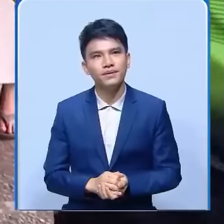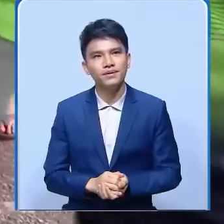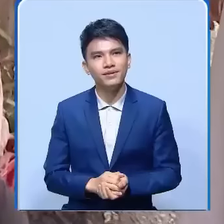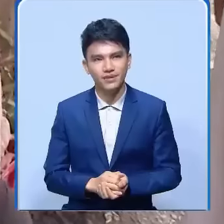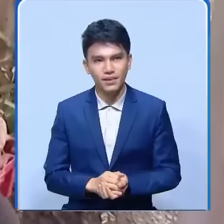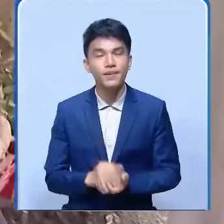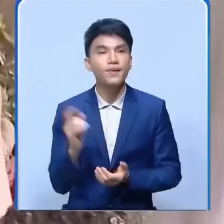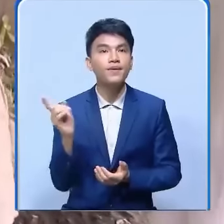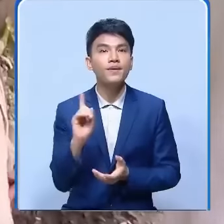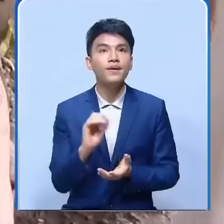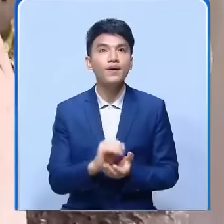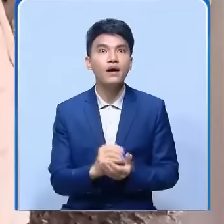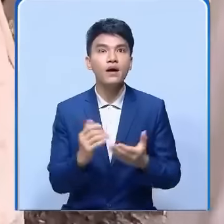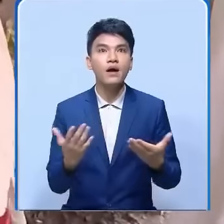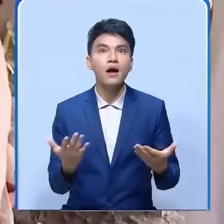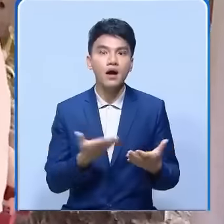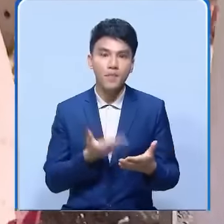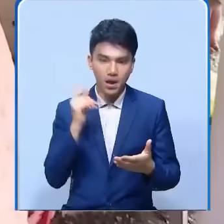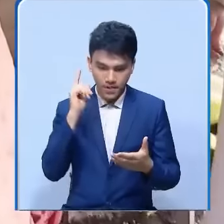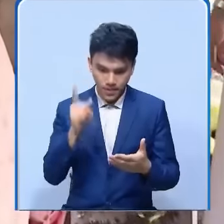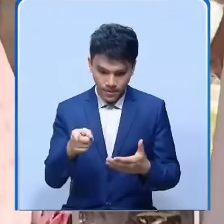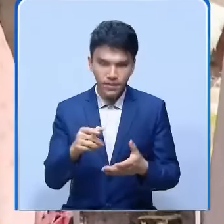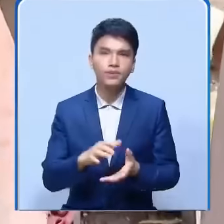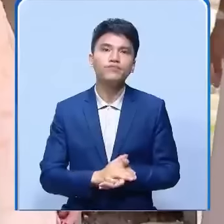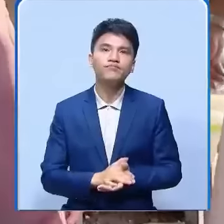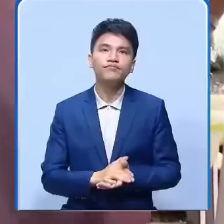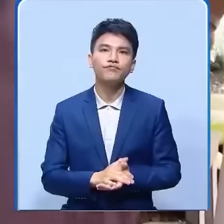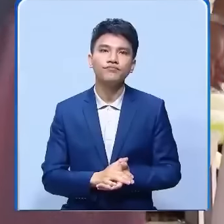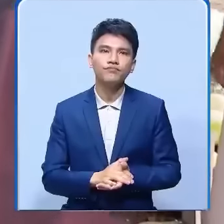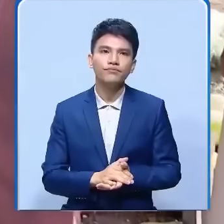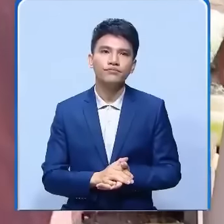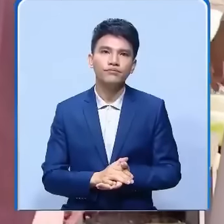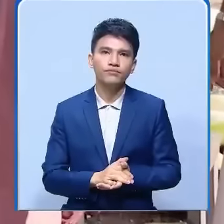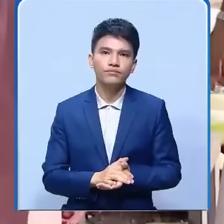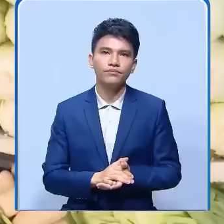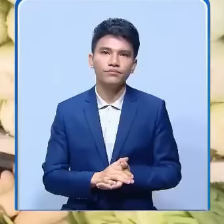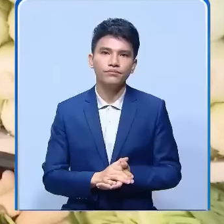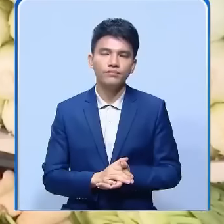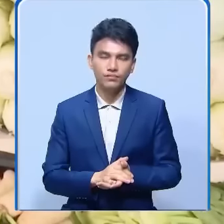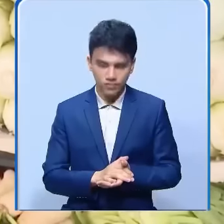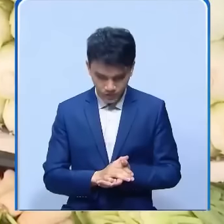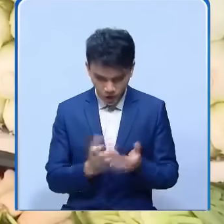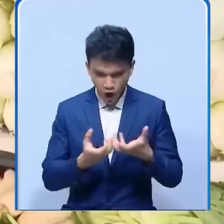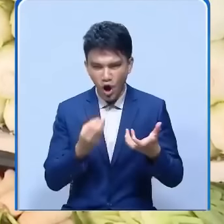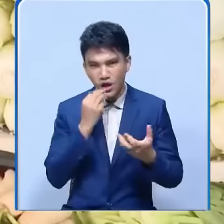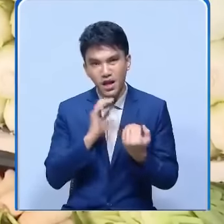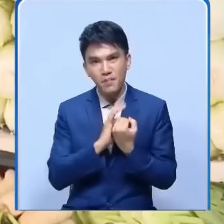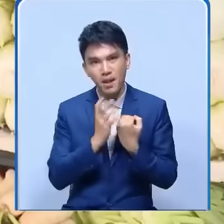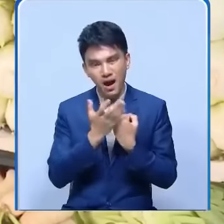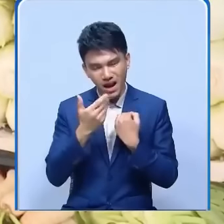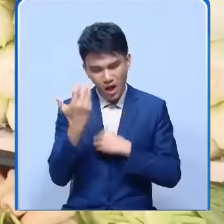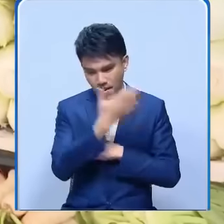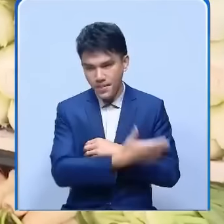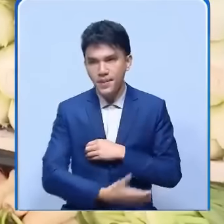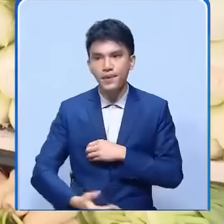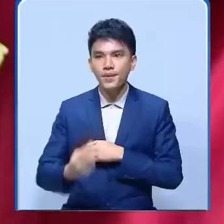คือสะท้อนจริงๆค่ะว่าโอ้มันพุ่งไปราคาน่าตกใจนะคะ ค่ะ คือจบเรื่องของกินอย่างพืชผักทีนี้มาดูเรื่องของสุขภาพกันบ้าง